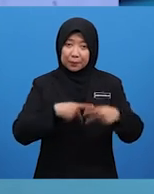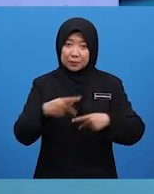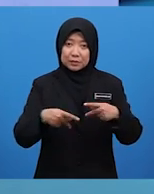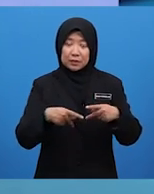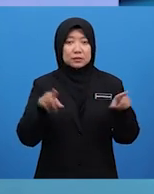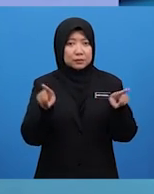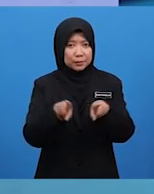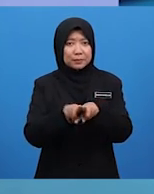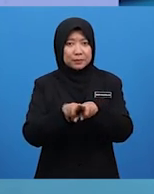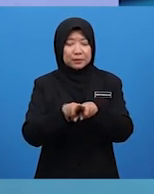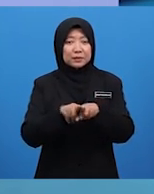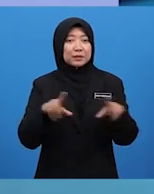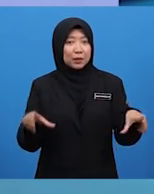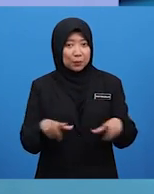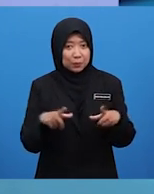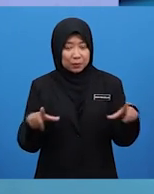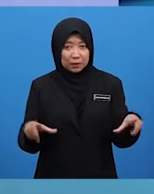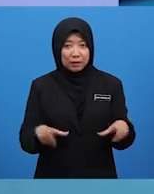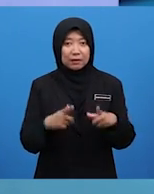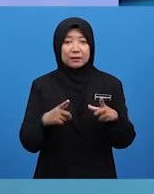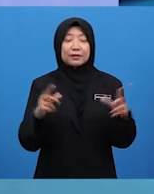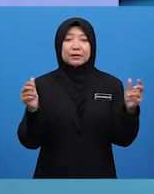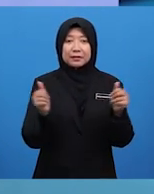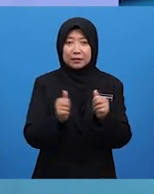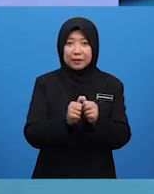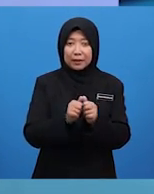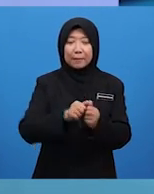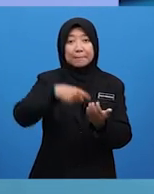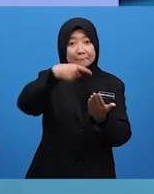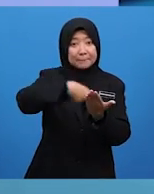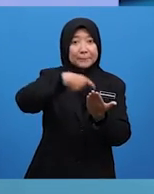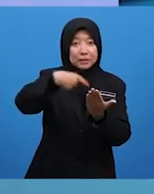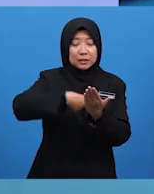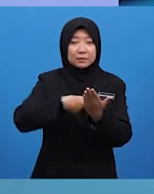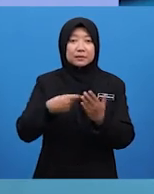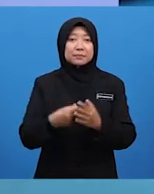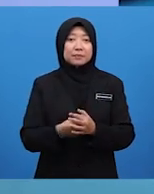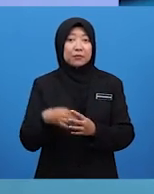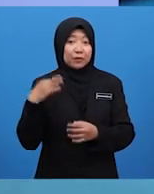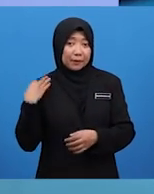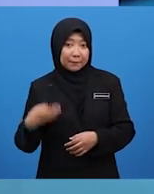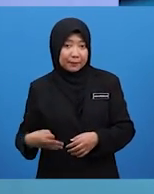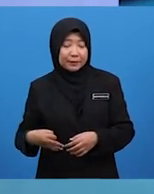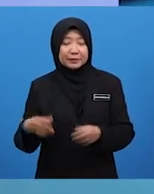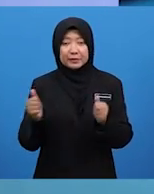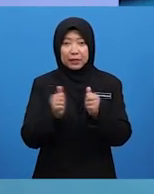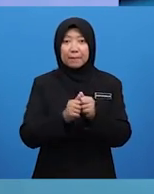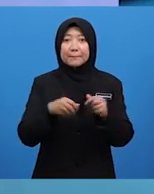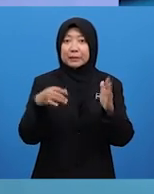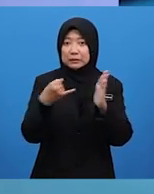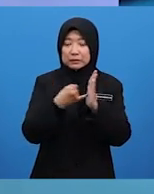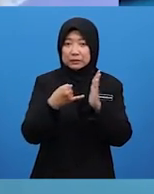Proses yang sama dilakukan iaitu dengan menyemat kepingan fabrik dengan